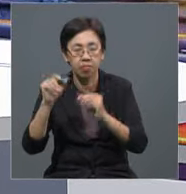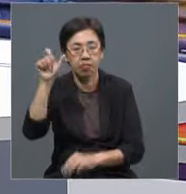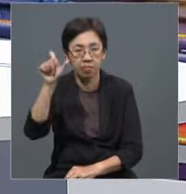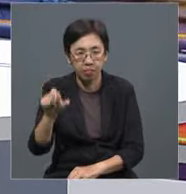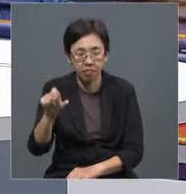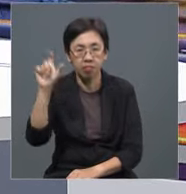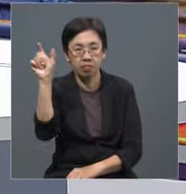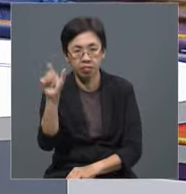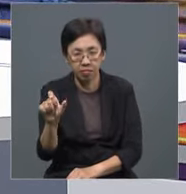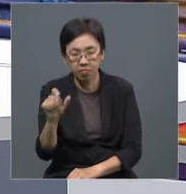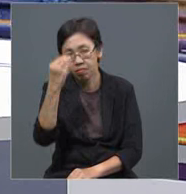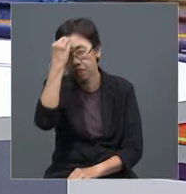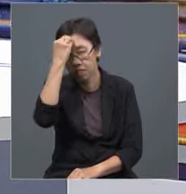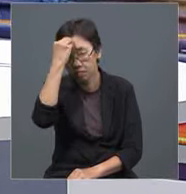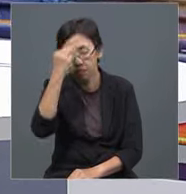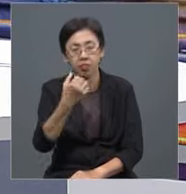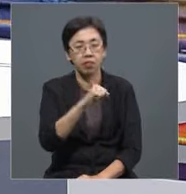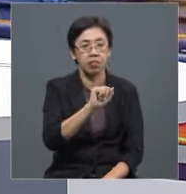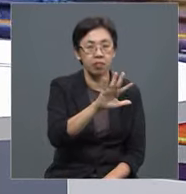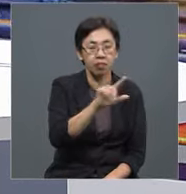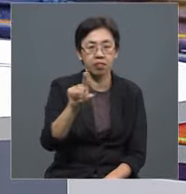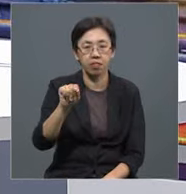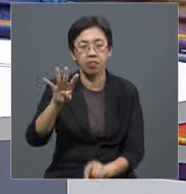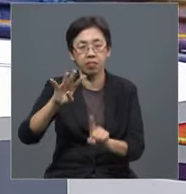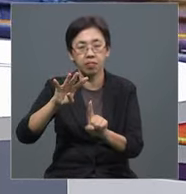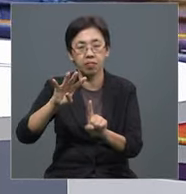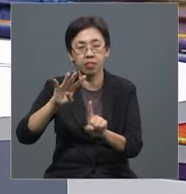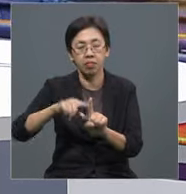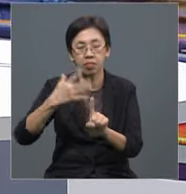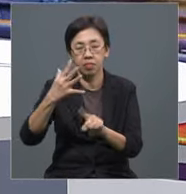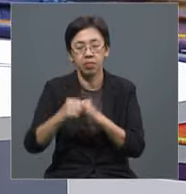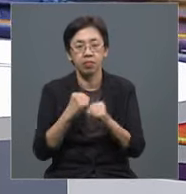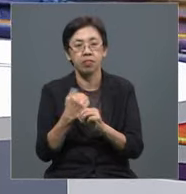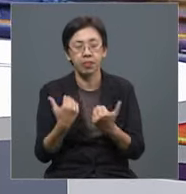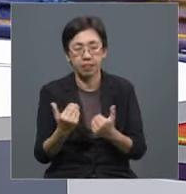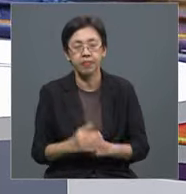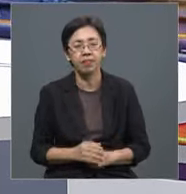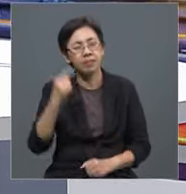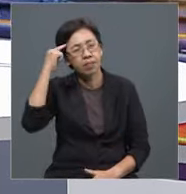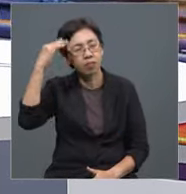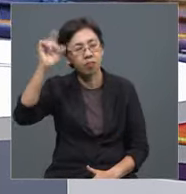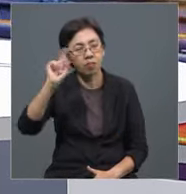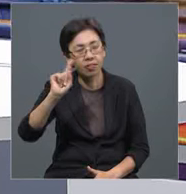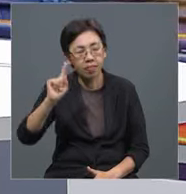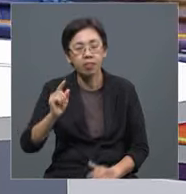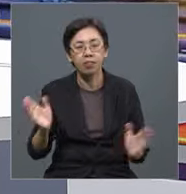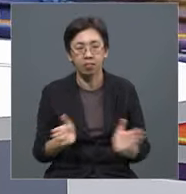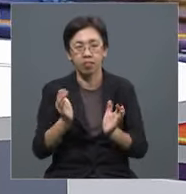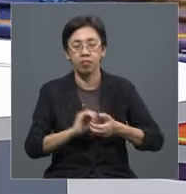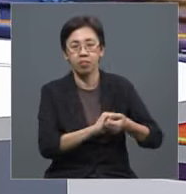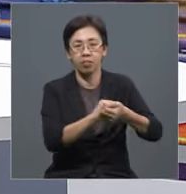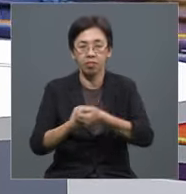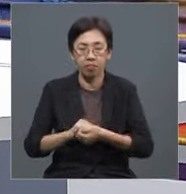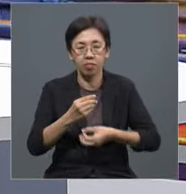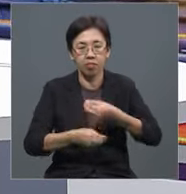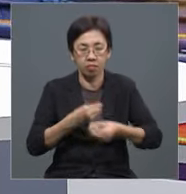สอิตาลีและญี่ปุ่นในระหว่างวันที่15-24พฤษภาคมนี้นะครับโดยหวังที่จะไปสร้างความร่วมมือนะครับทางด้านทั้งการ